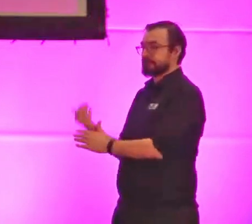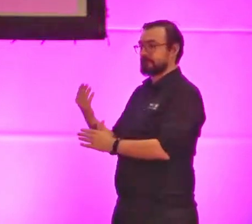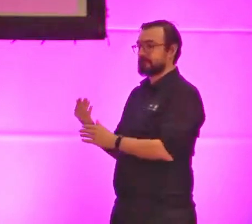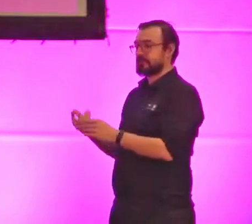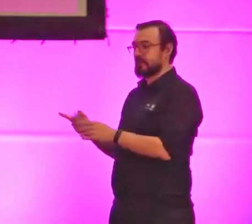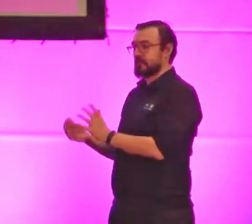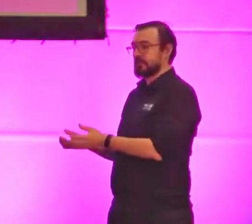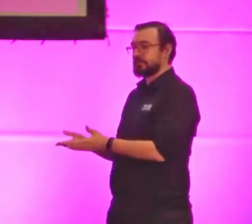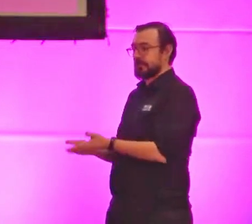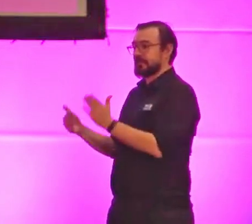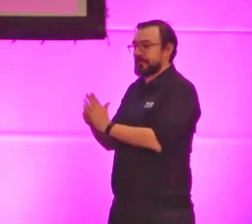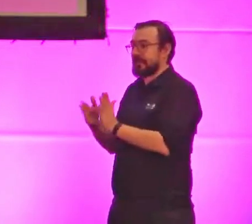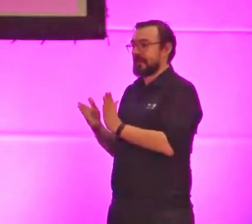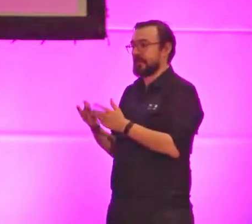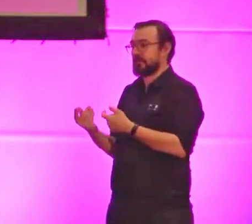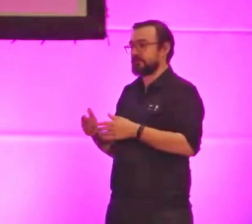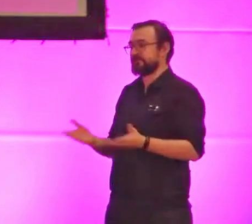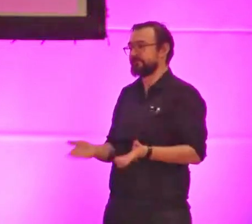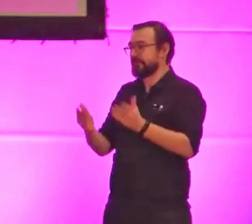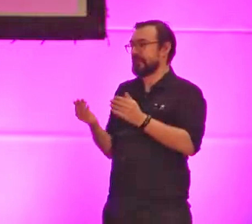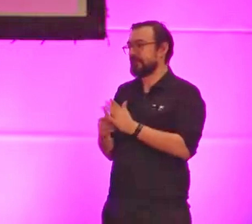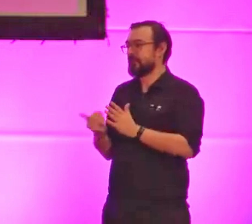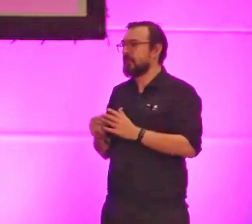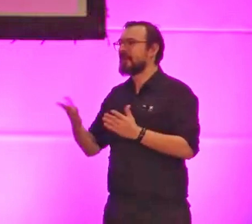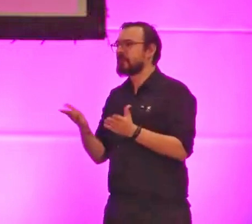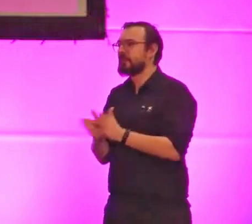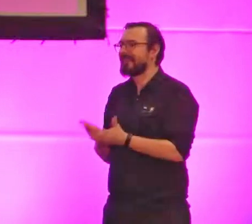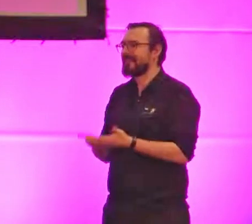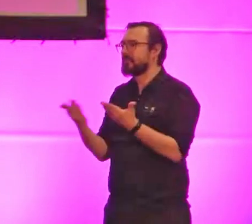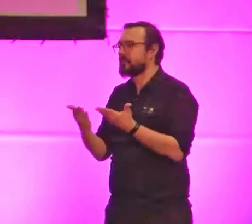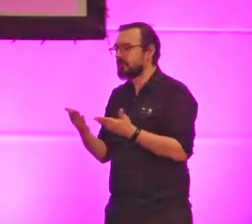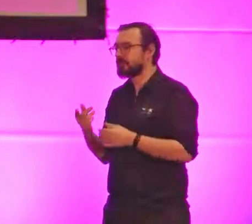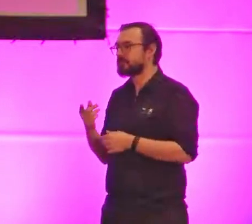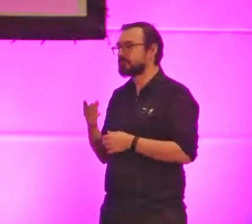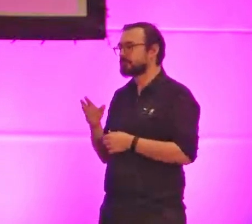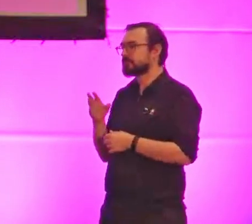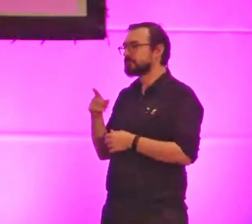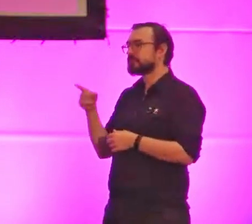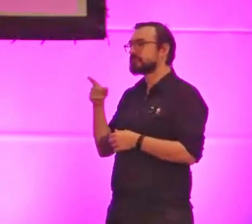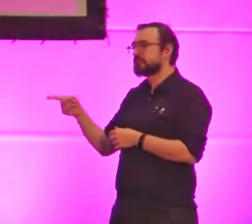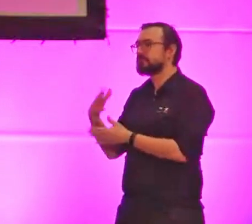medverkat till brott. Vad är då medier? Jo, det är att genom råd eller råd